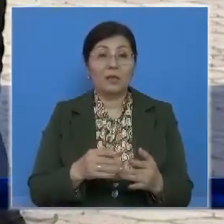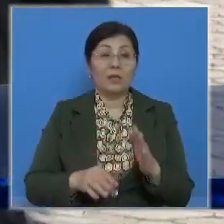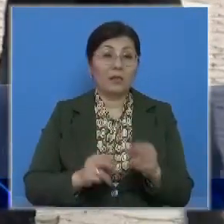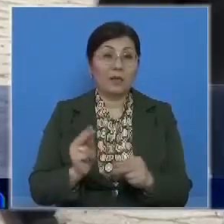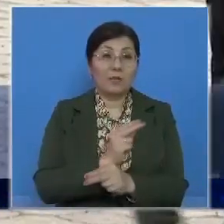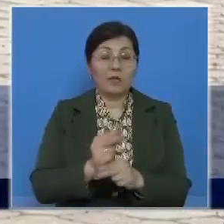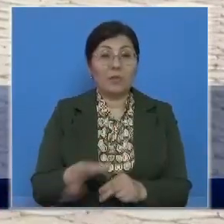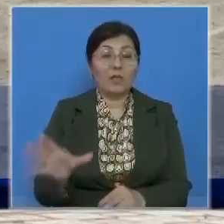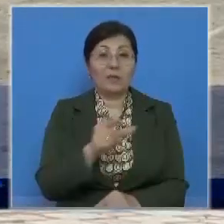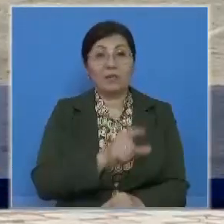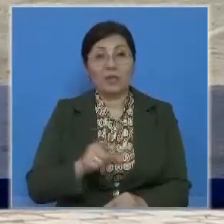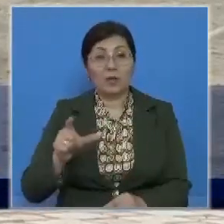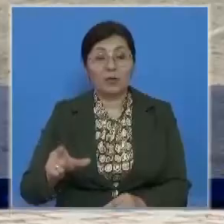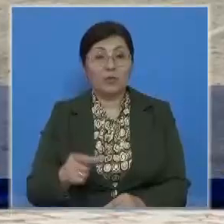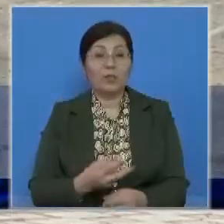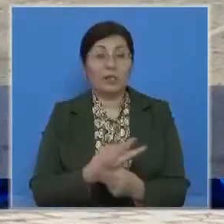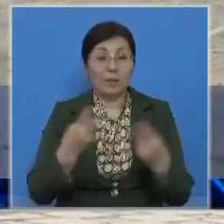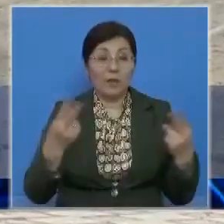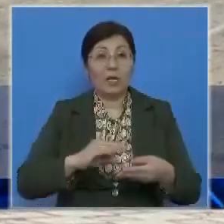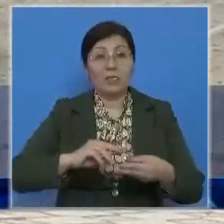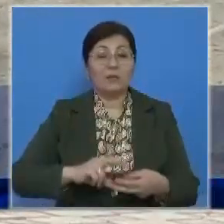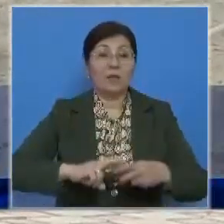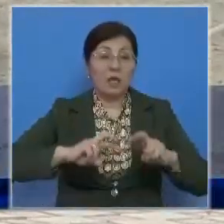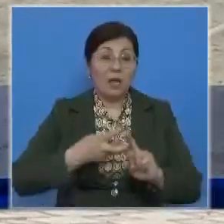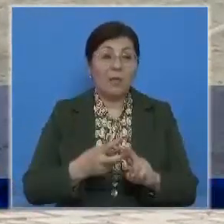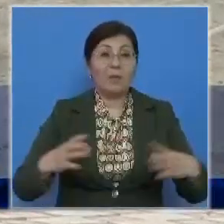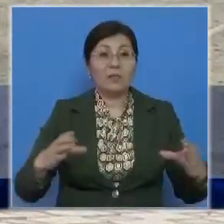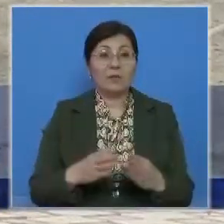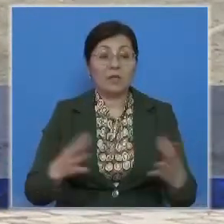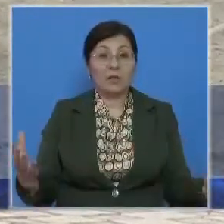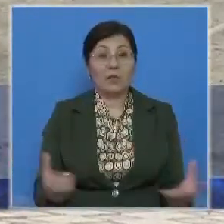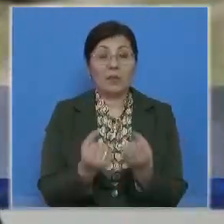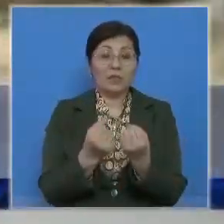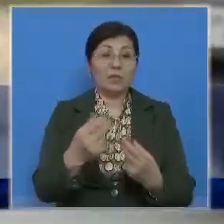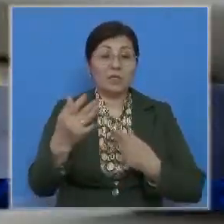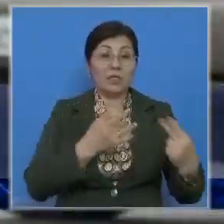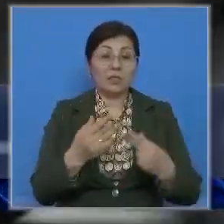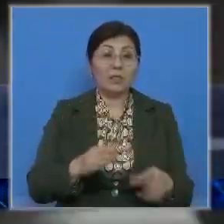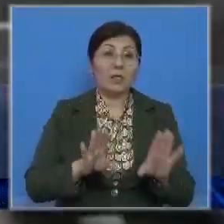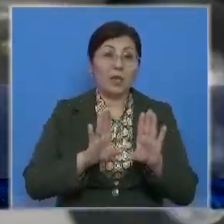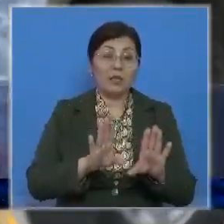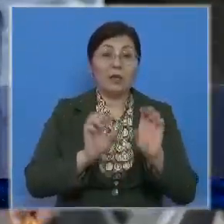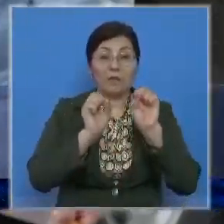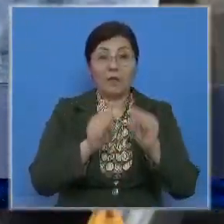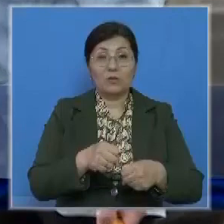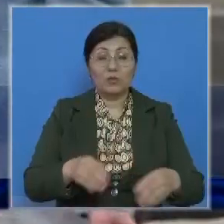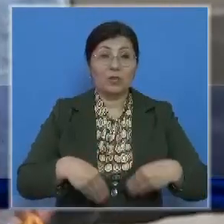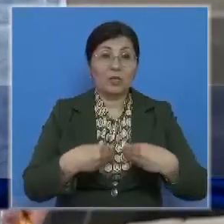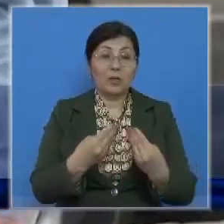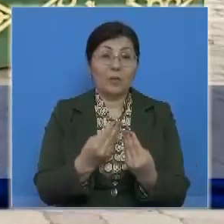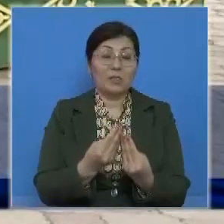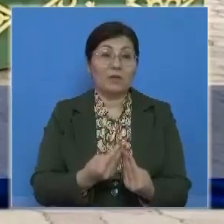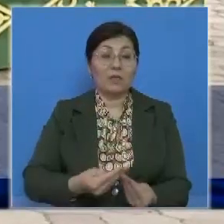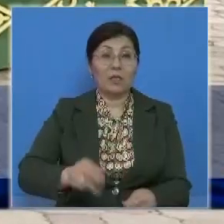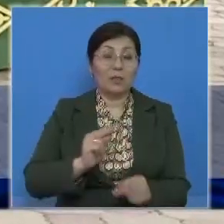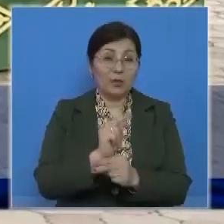открыто показать недостатки общества. Поддержка народных театров – это не только помощь актерам, но и возможность преподнести уроки